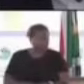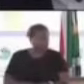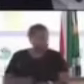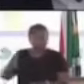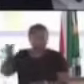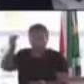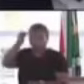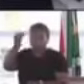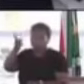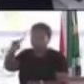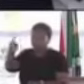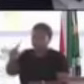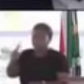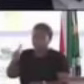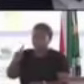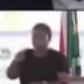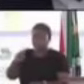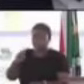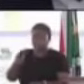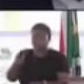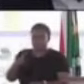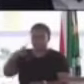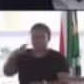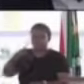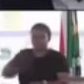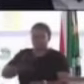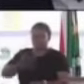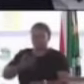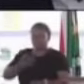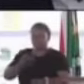ngiyazi ukuthi ngifisa ukunikeza ithemba amakhosi esizwe